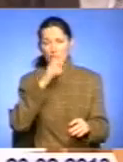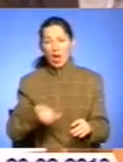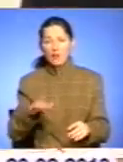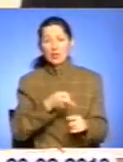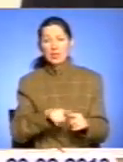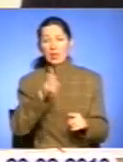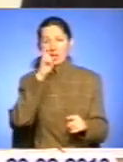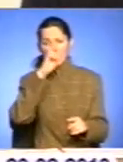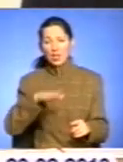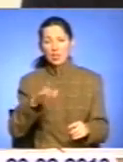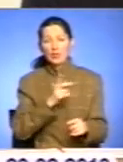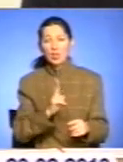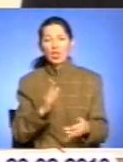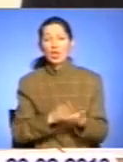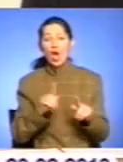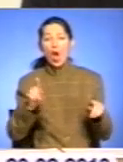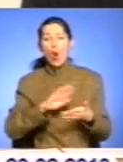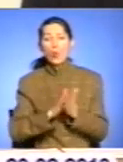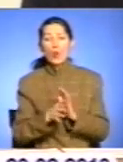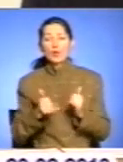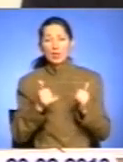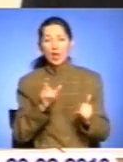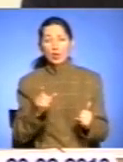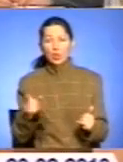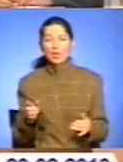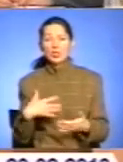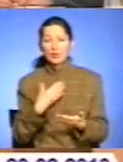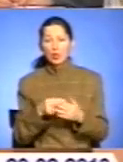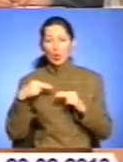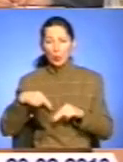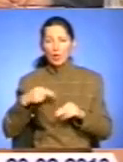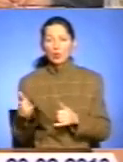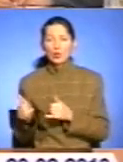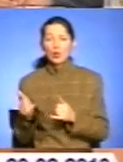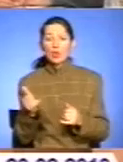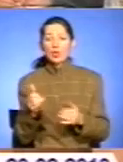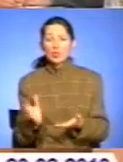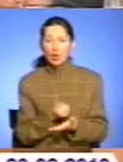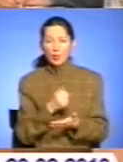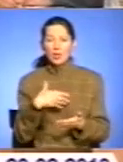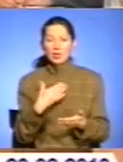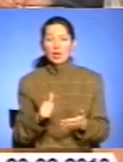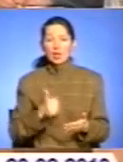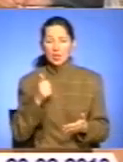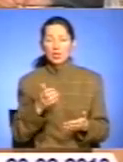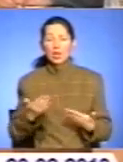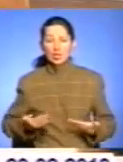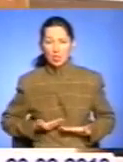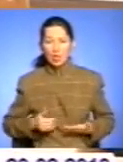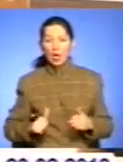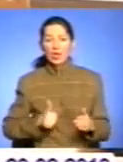громадян своєю працею заробляти на повноцінне життя. Забезпечено базові соціальні гарантії, гідні пенсії, стипендії,